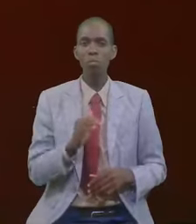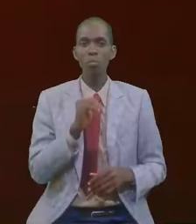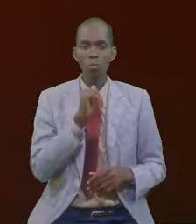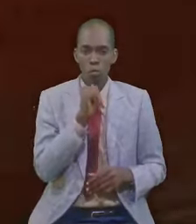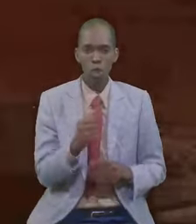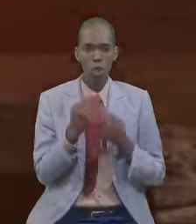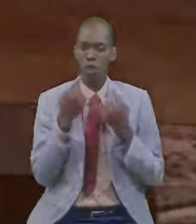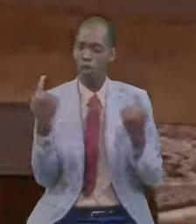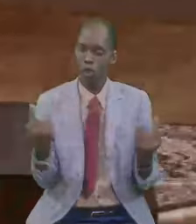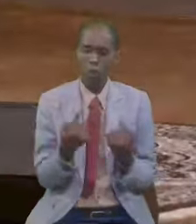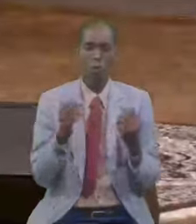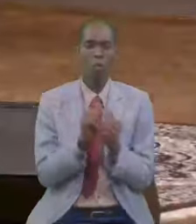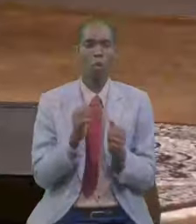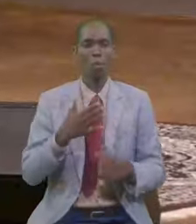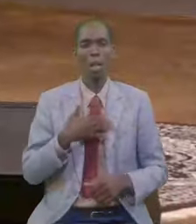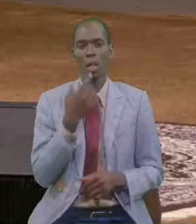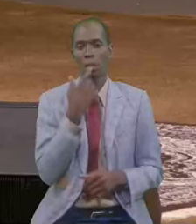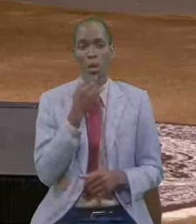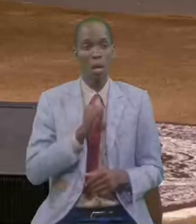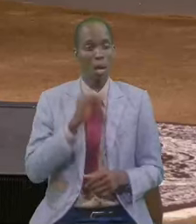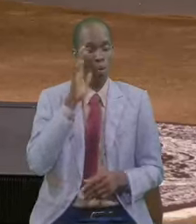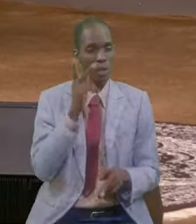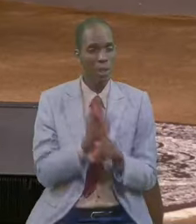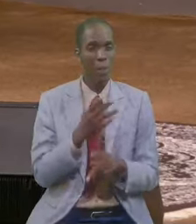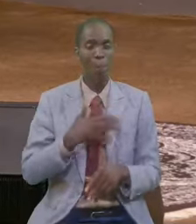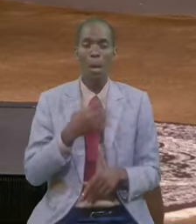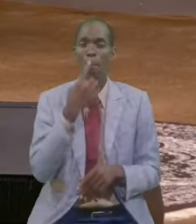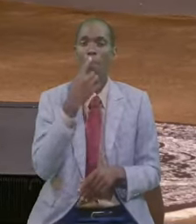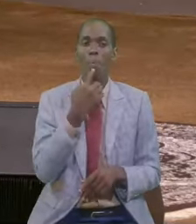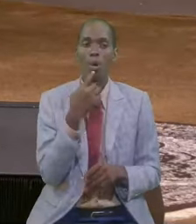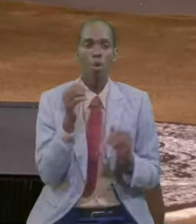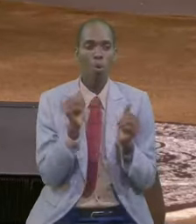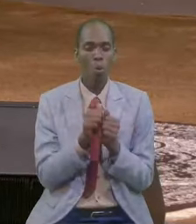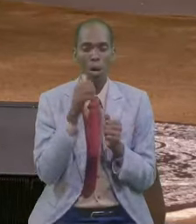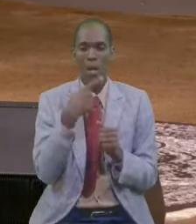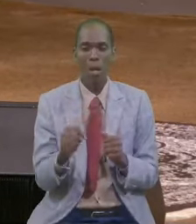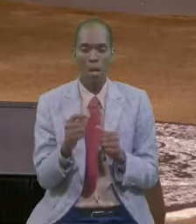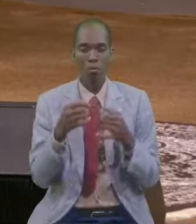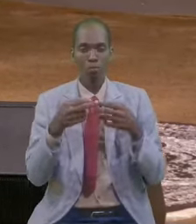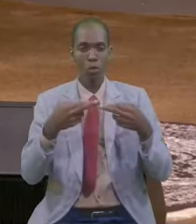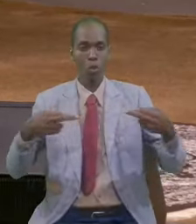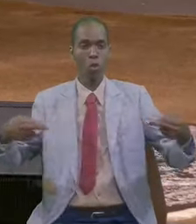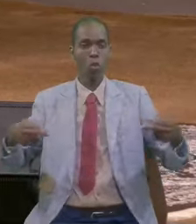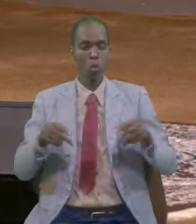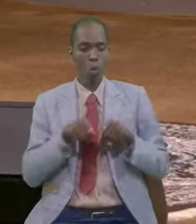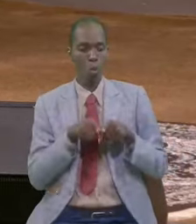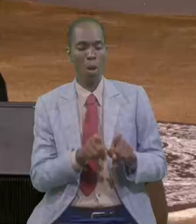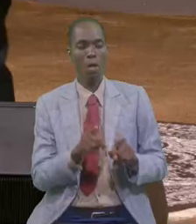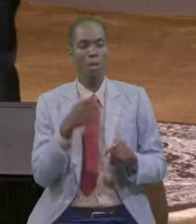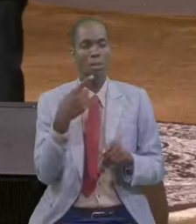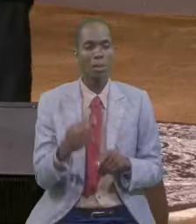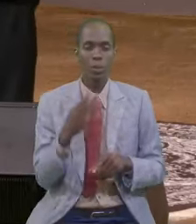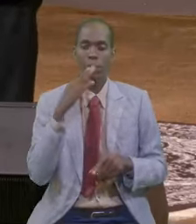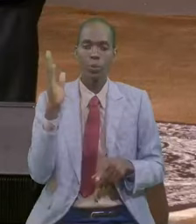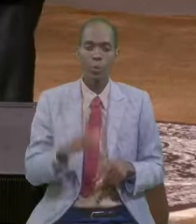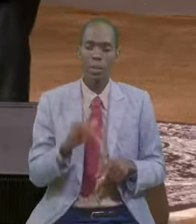pécher par ma langue. Je mettrai un frein à ma bouche, tant que le méchant sera